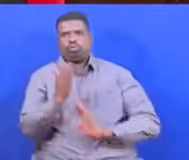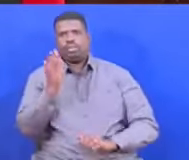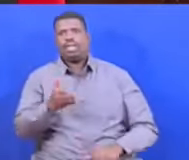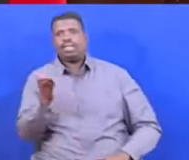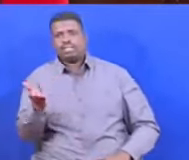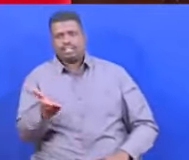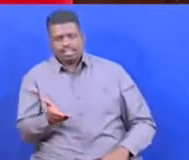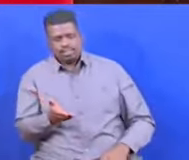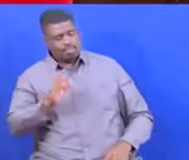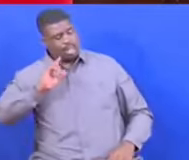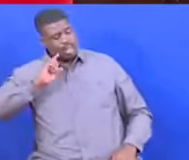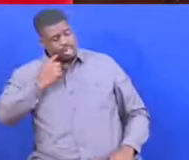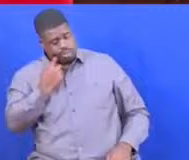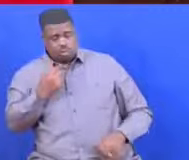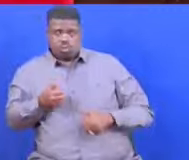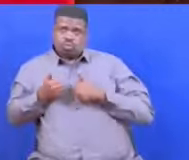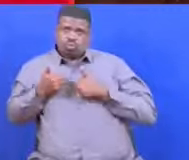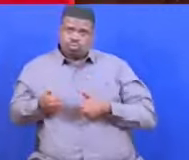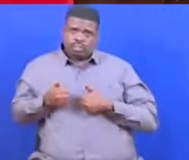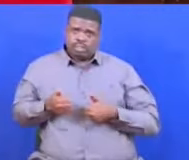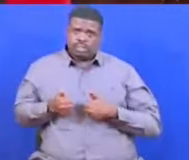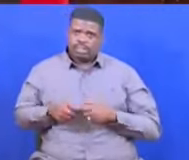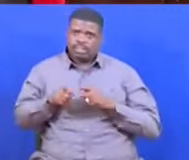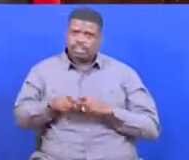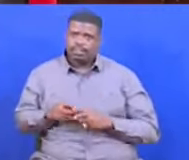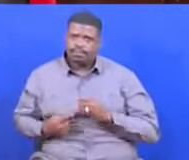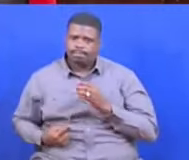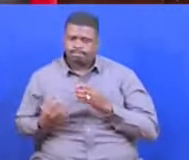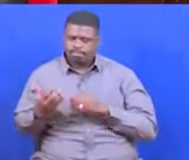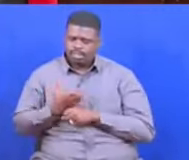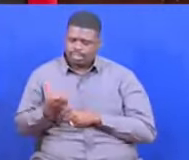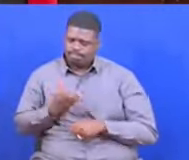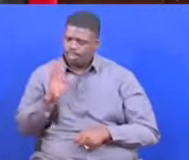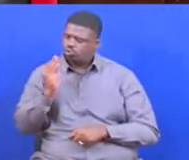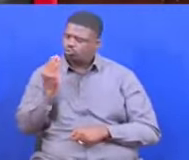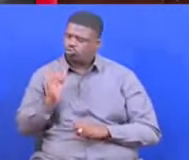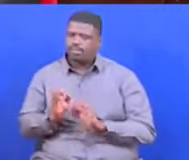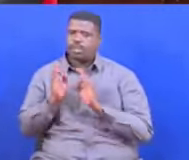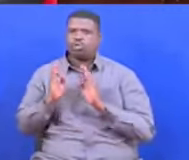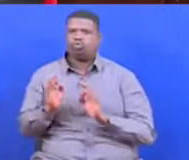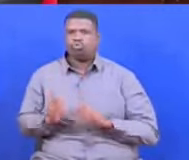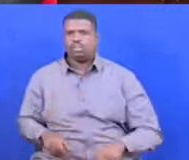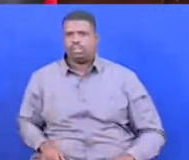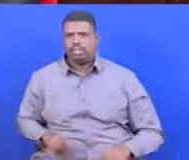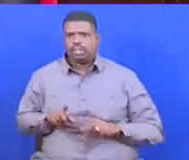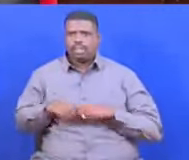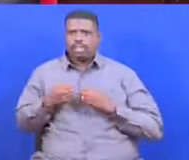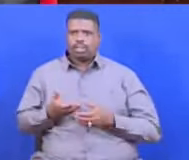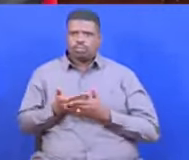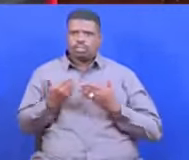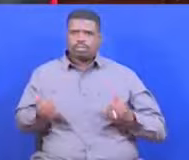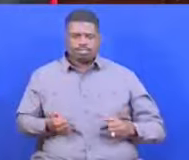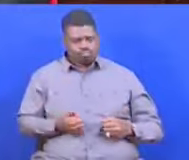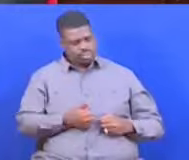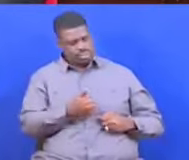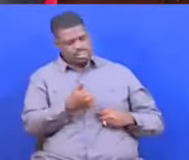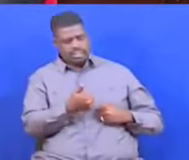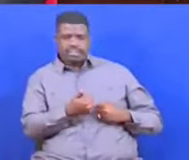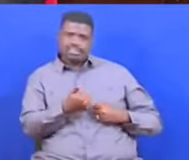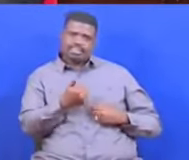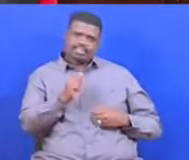experiment. Tutatarajia sana itoe matunda mazuri sana. Lakini kwa sababu ni experiment, mimi nilikuwa na